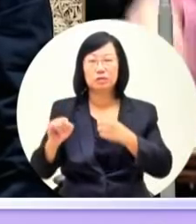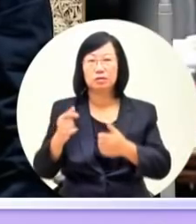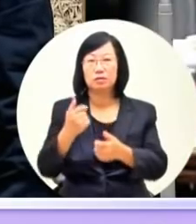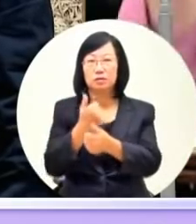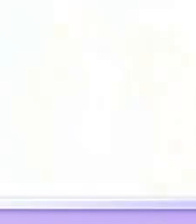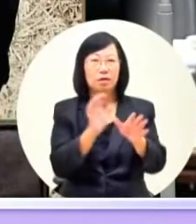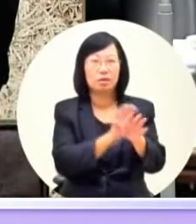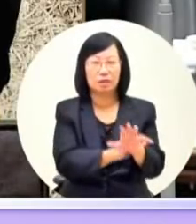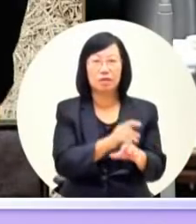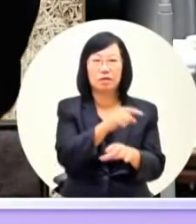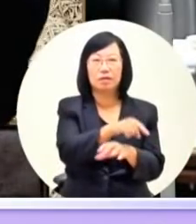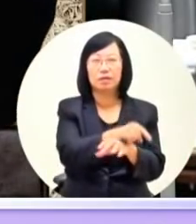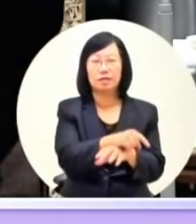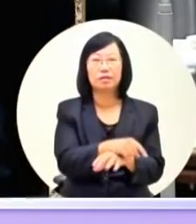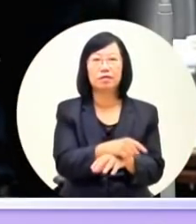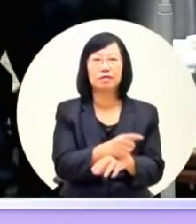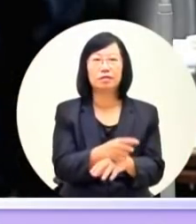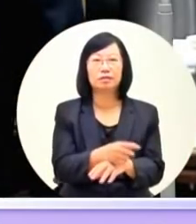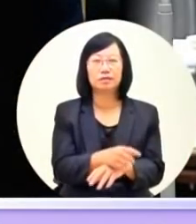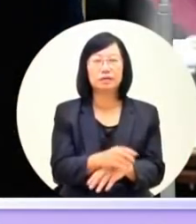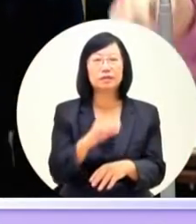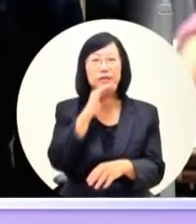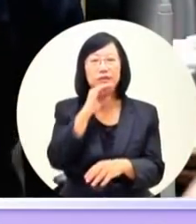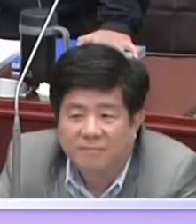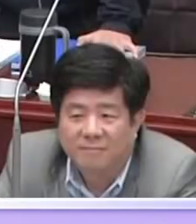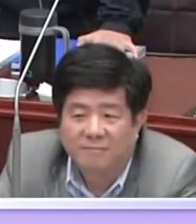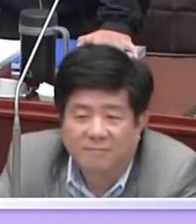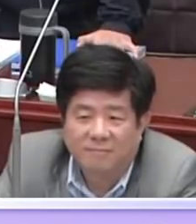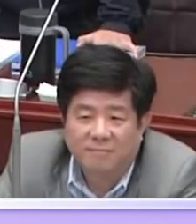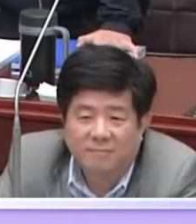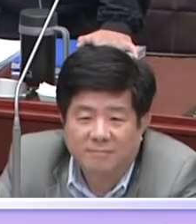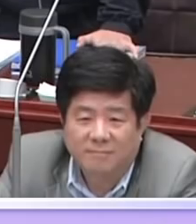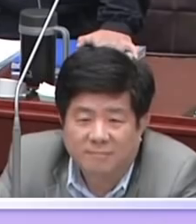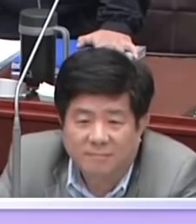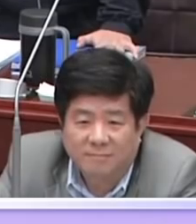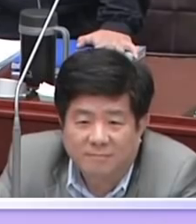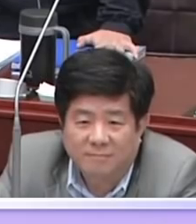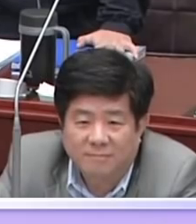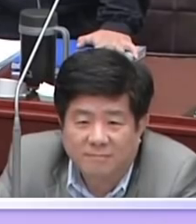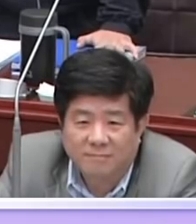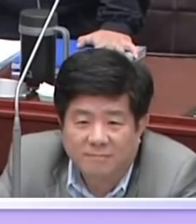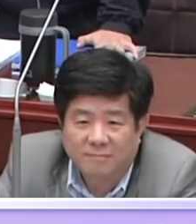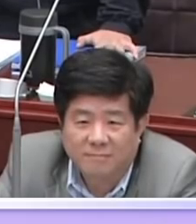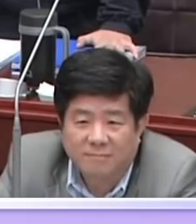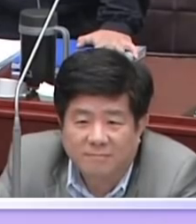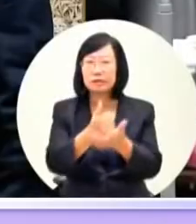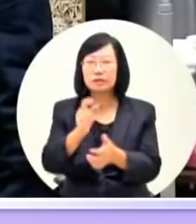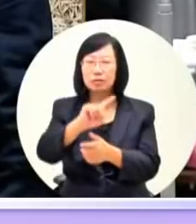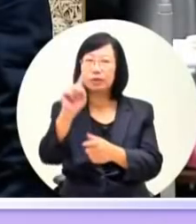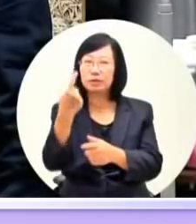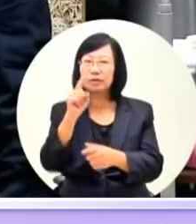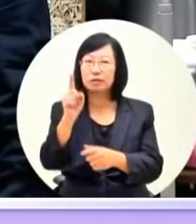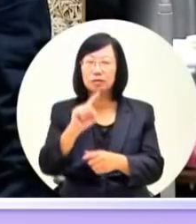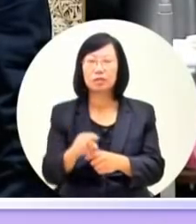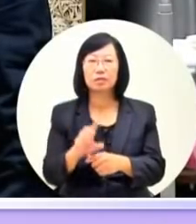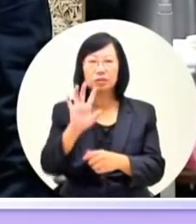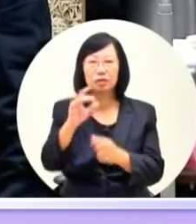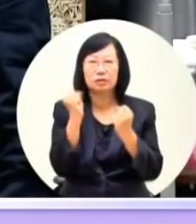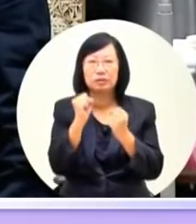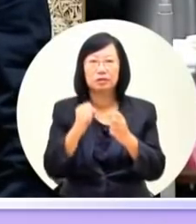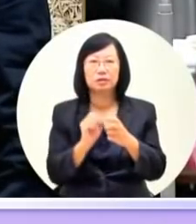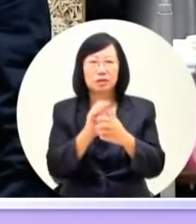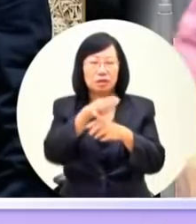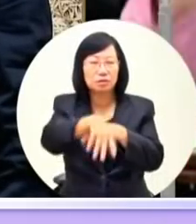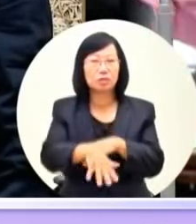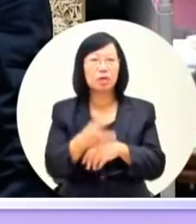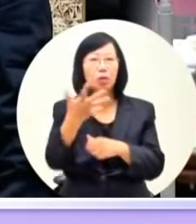样，完全是一个不实广告，完全在骗人。但是我们必须要搜集非常非常多的资料，提出非常多的影片、画面